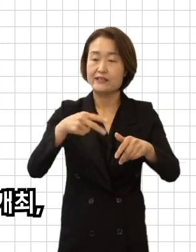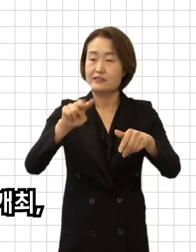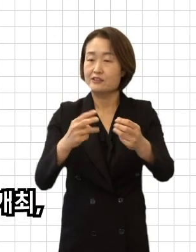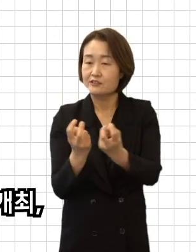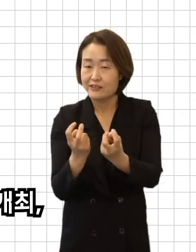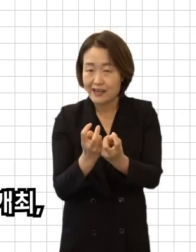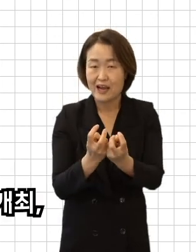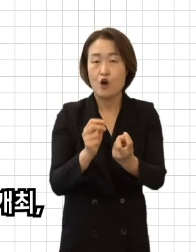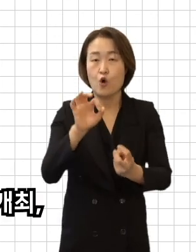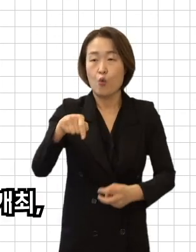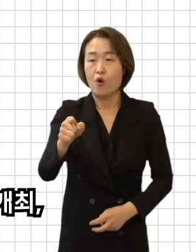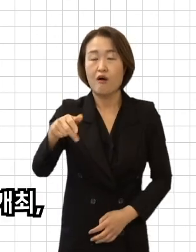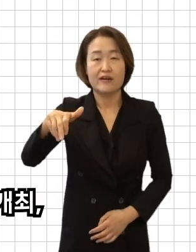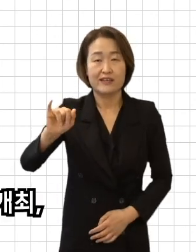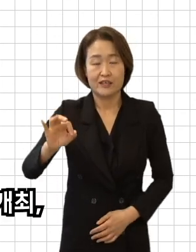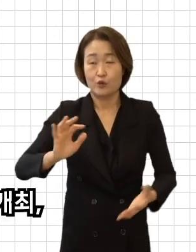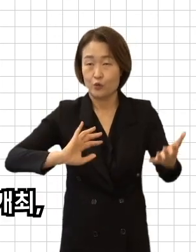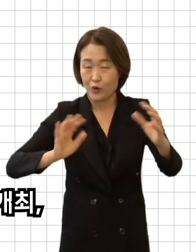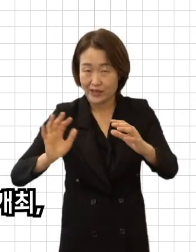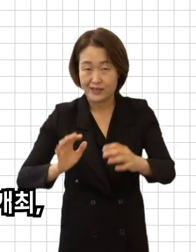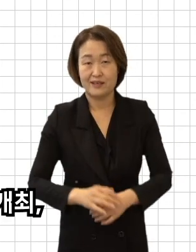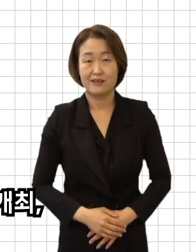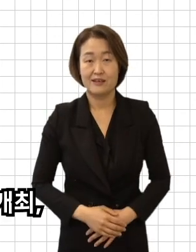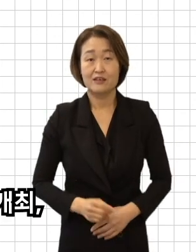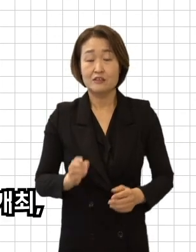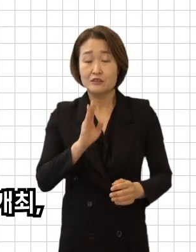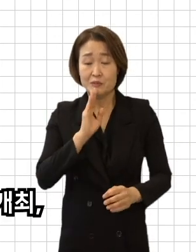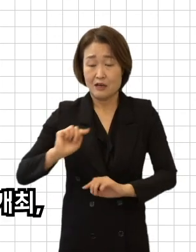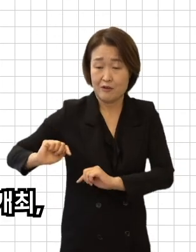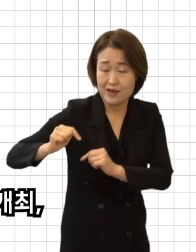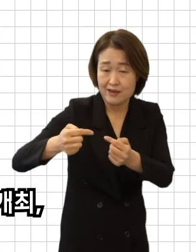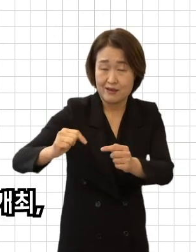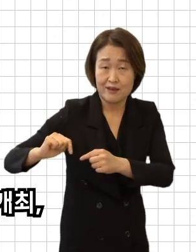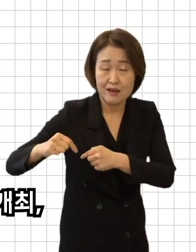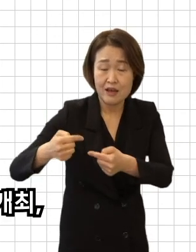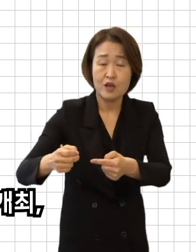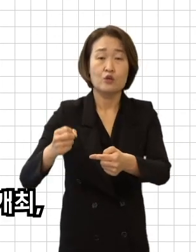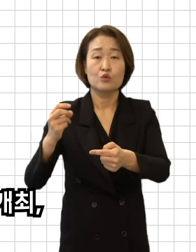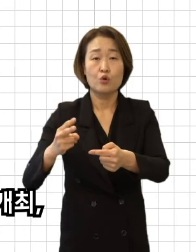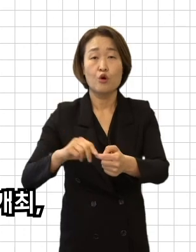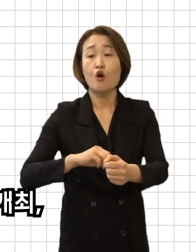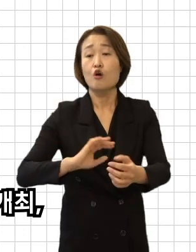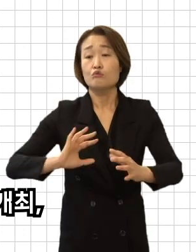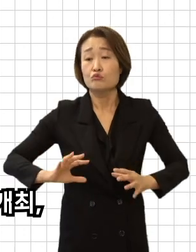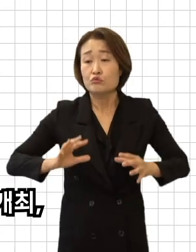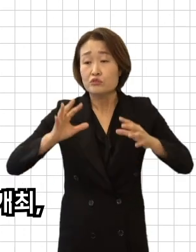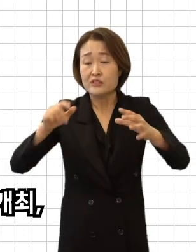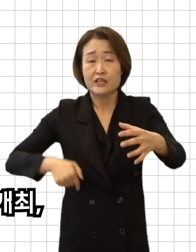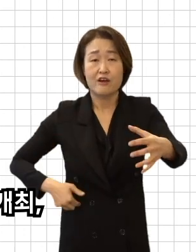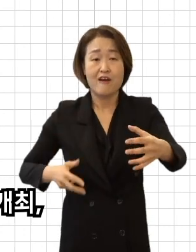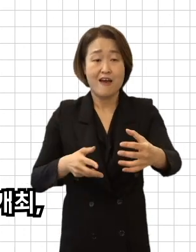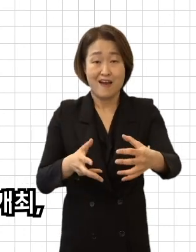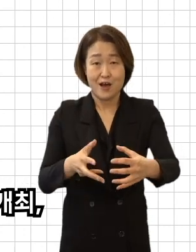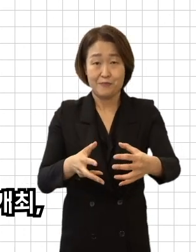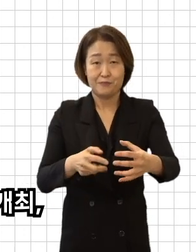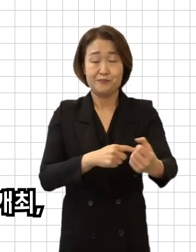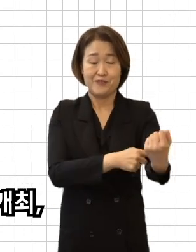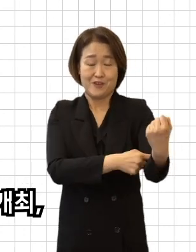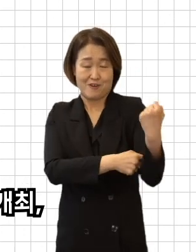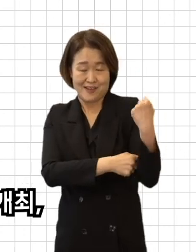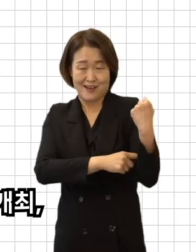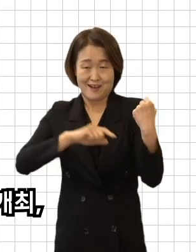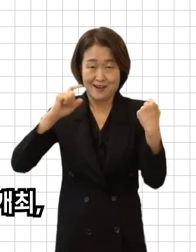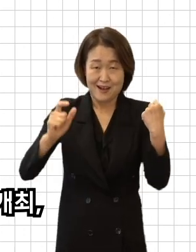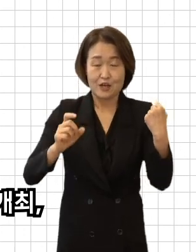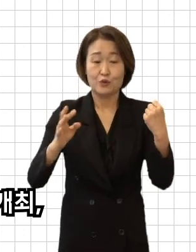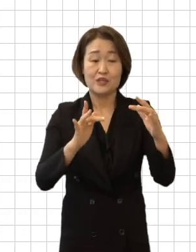회의, 인천 전략 워킹그룹 회의 등 장애 분야 국제회의 참석과 국제협력 역량 강화를 위한